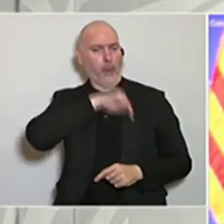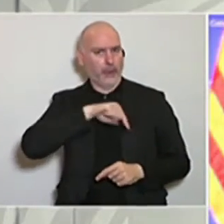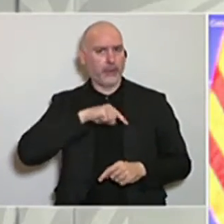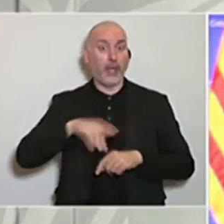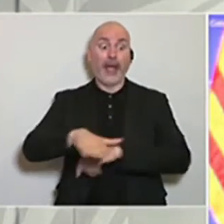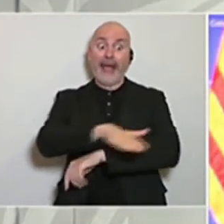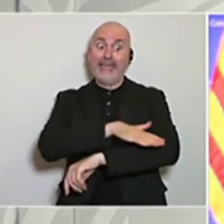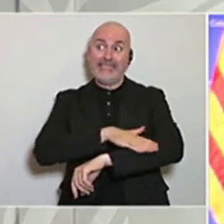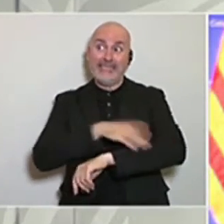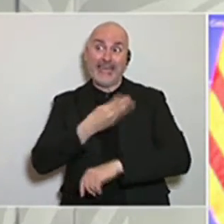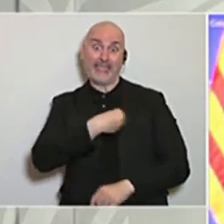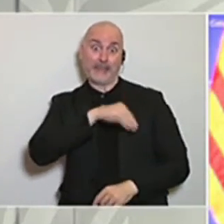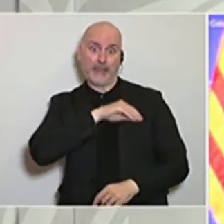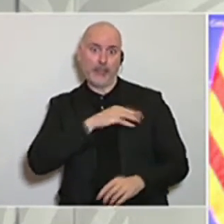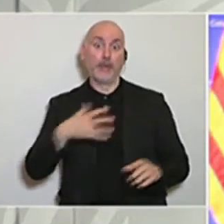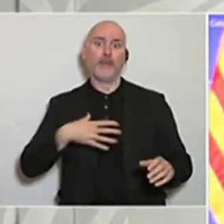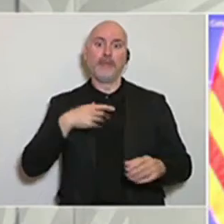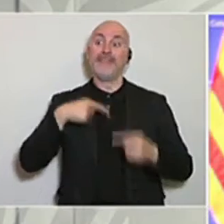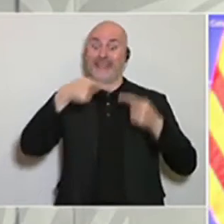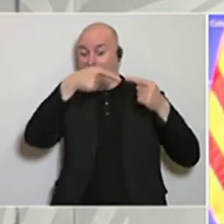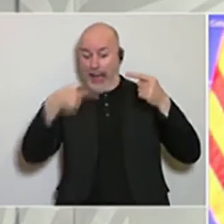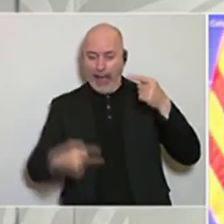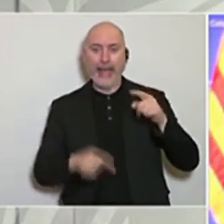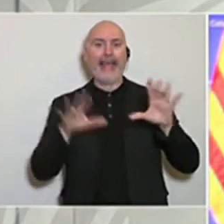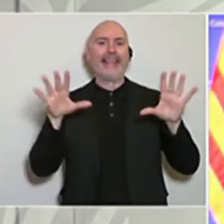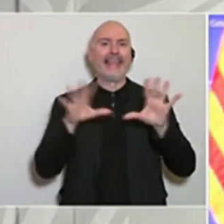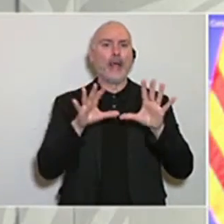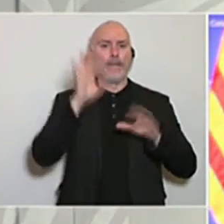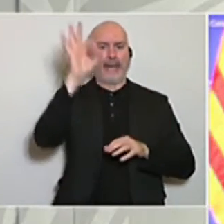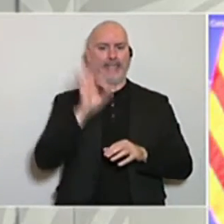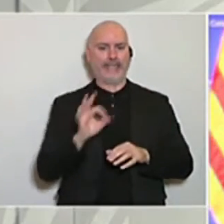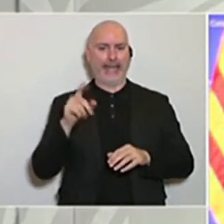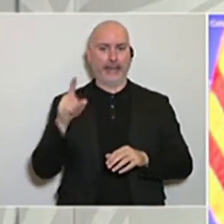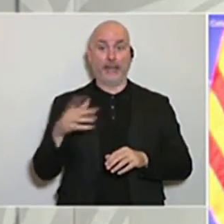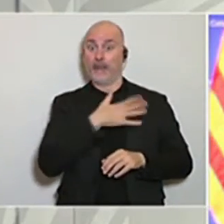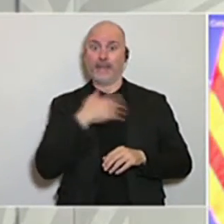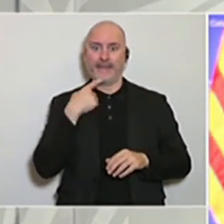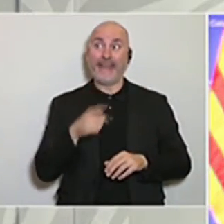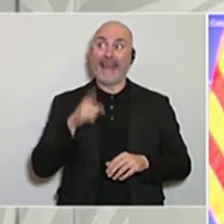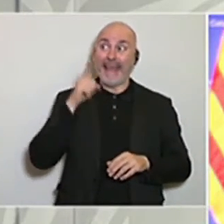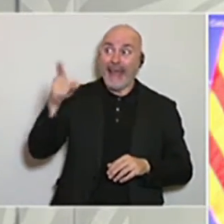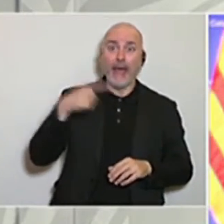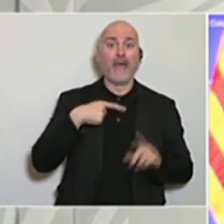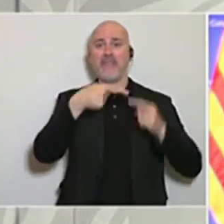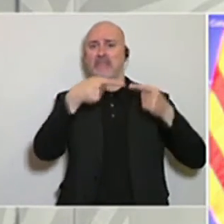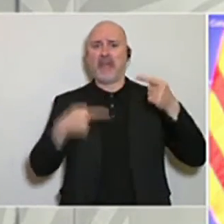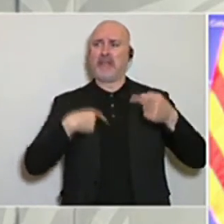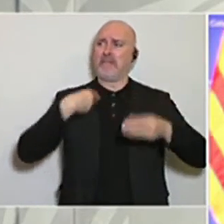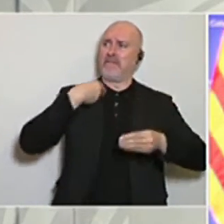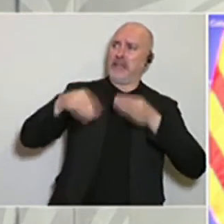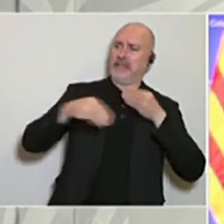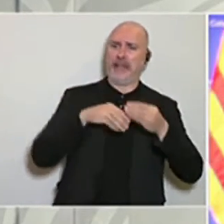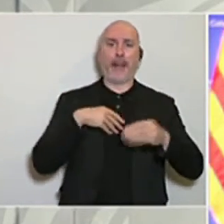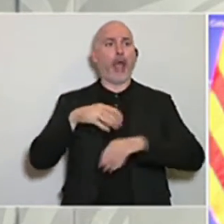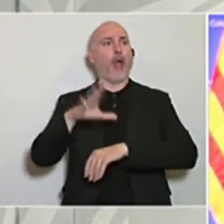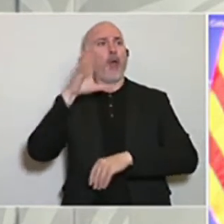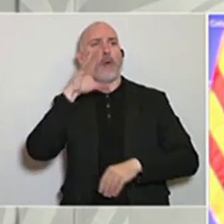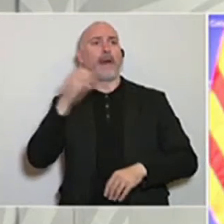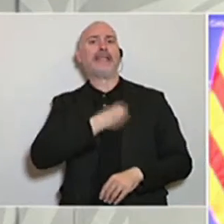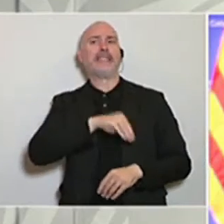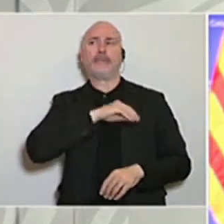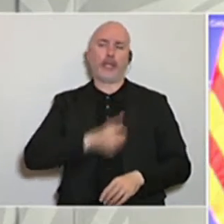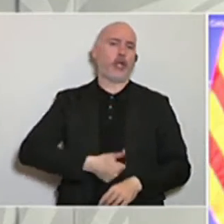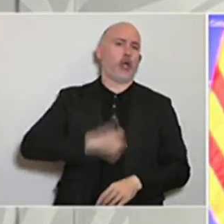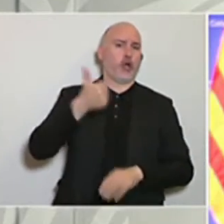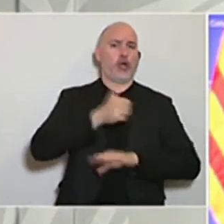espanyol preveu poder generar un dèficit del 10%, que no es quedi tota la capacitat de generar dèficit al govern de l'Estat espanyol, sinó que el traslladi